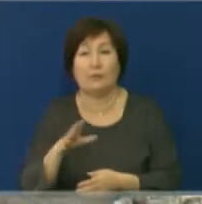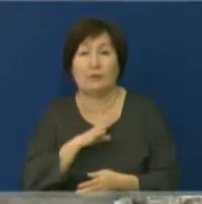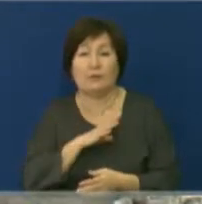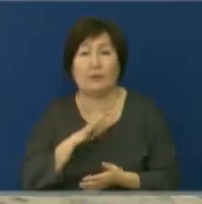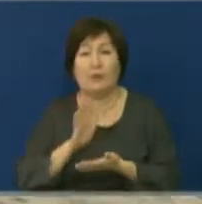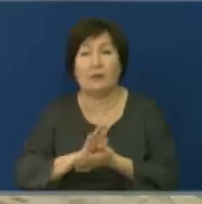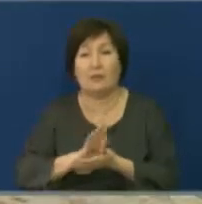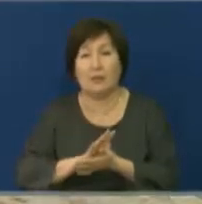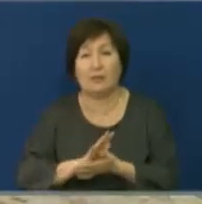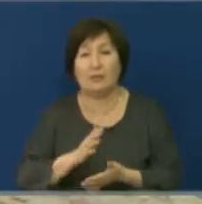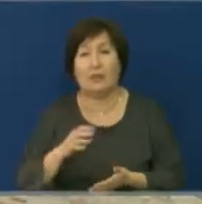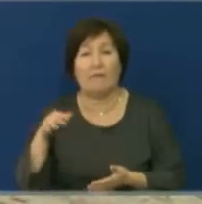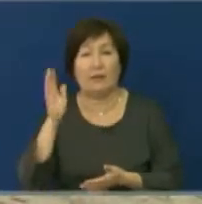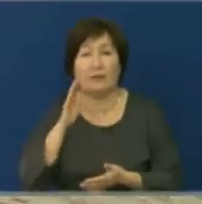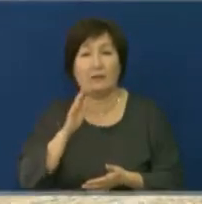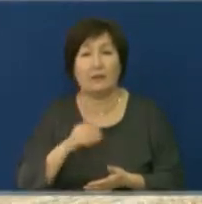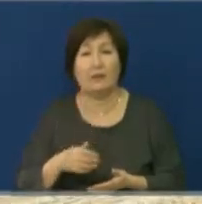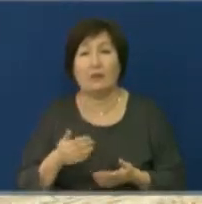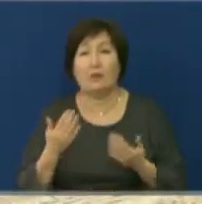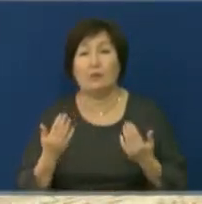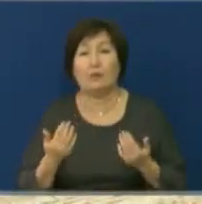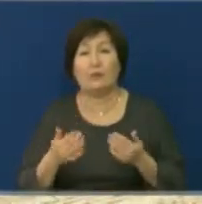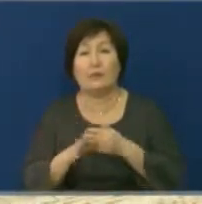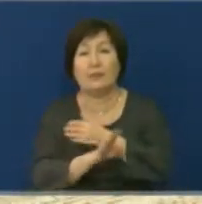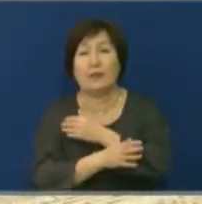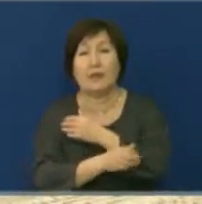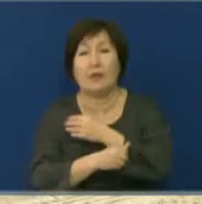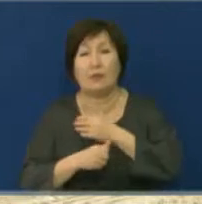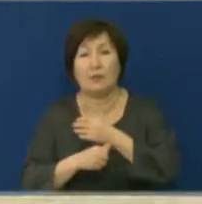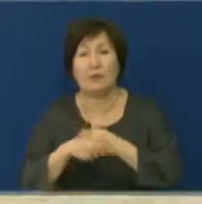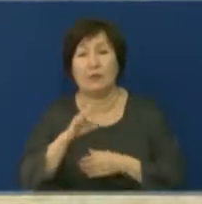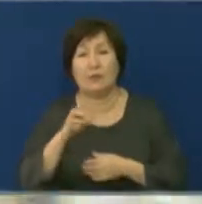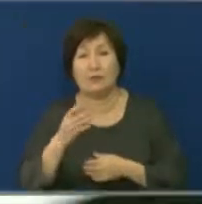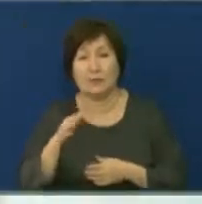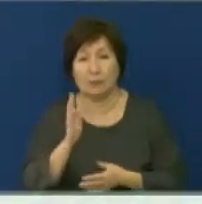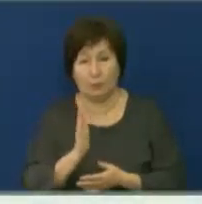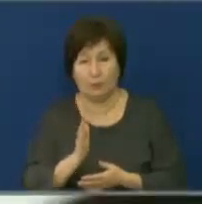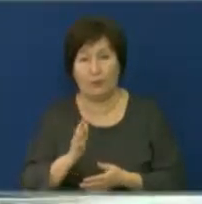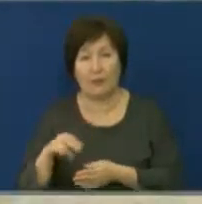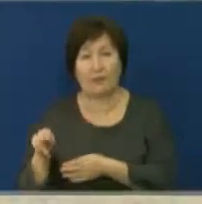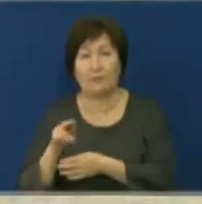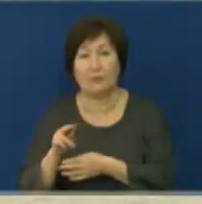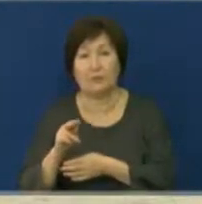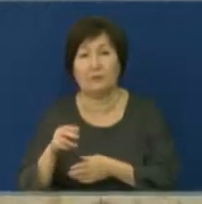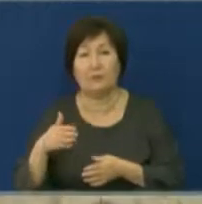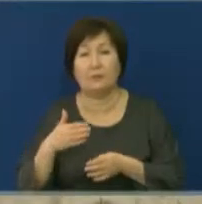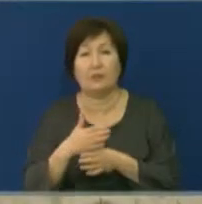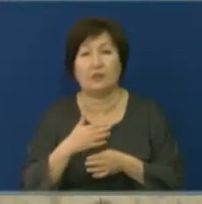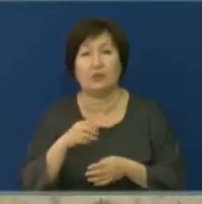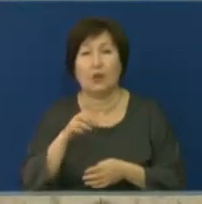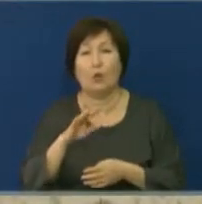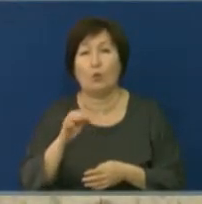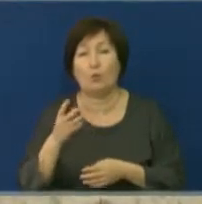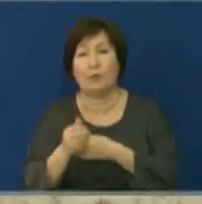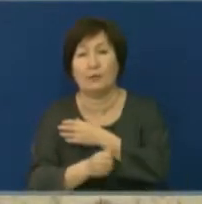грязь. Так что мы рады. Улица Алтайская будет отремонтирована от пересечения с улицей Морозова до пересечения с улицей Матеша.